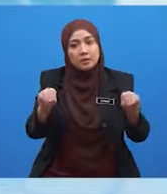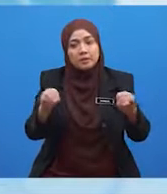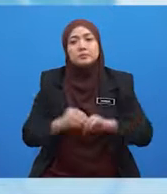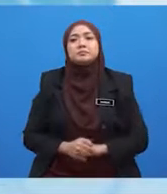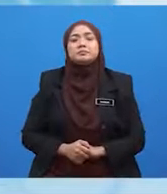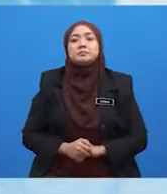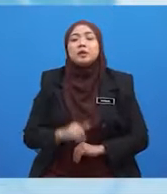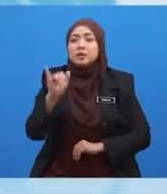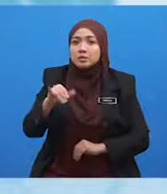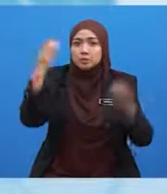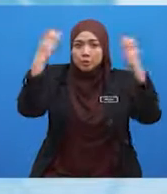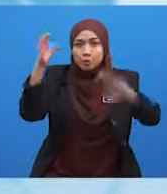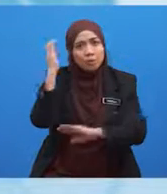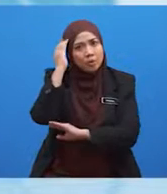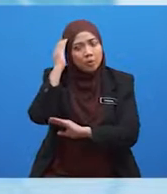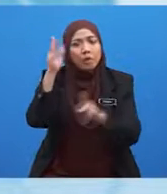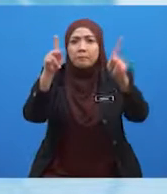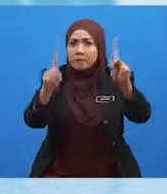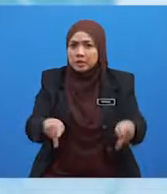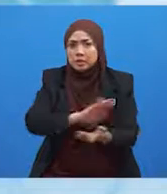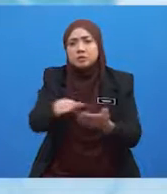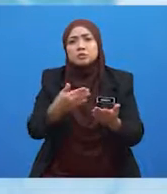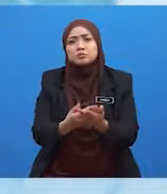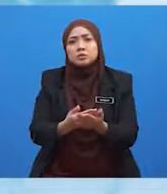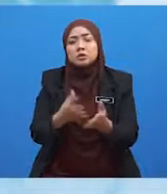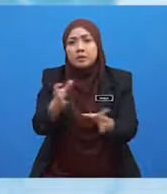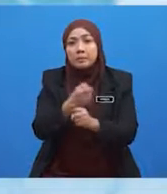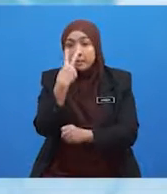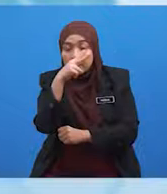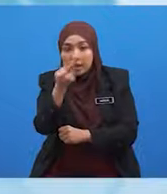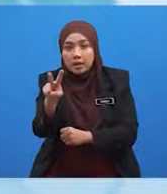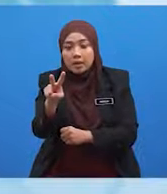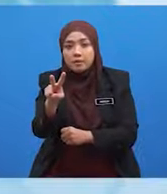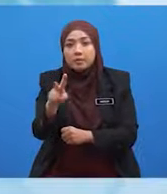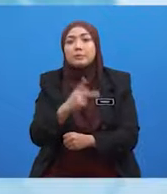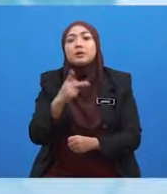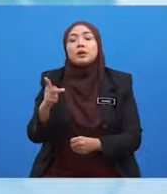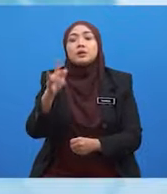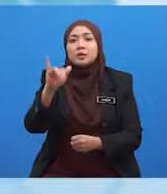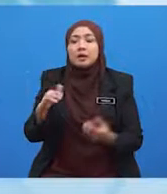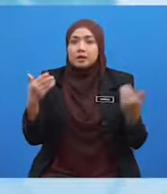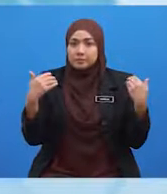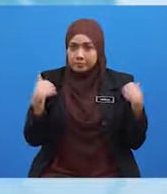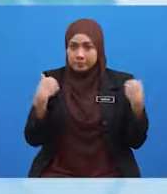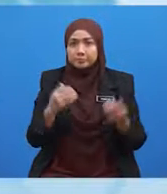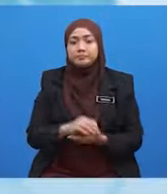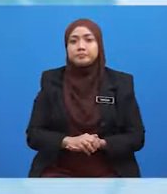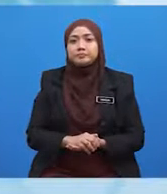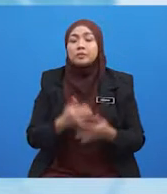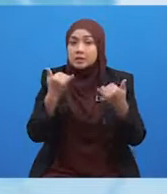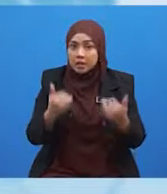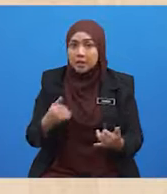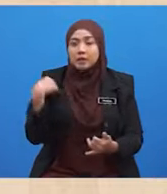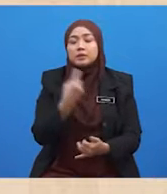Iya cekgu pasti belajar semua dapat meneliti elemen berkenaan sekarang marilah kita semua